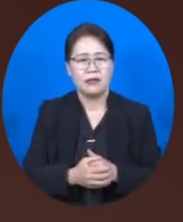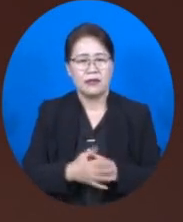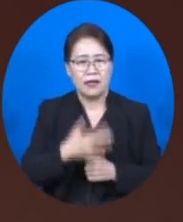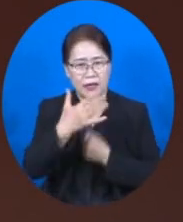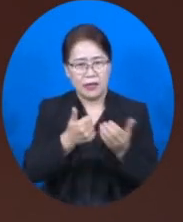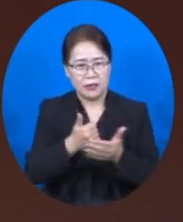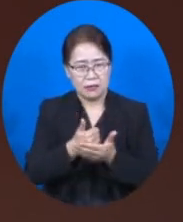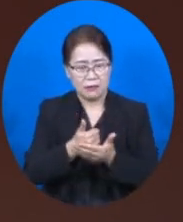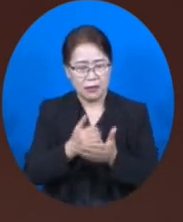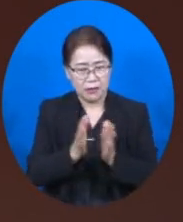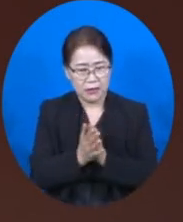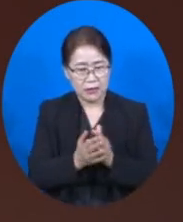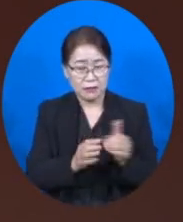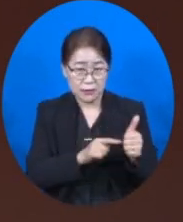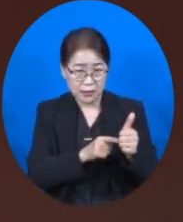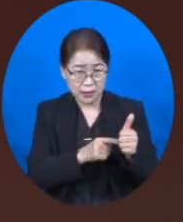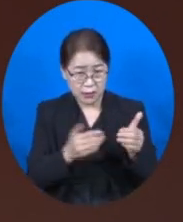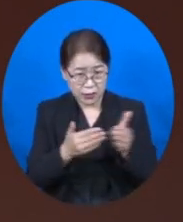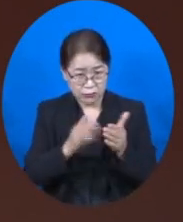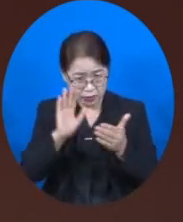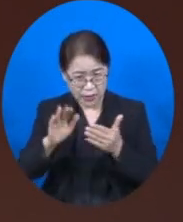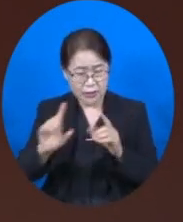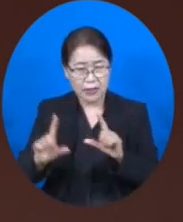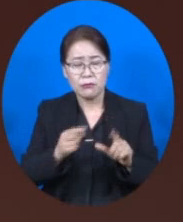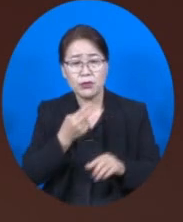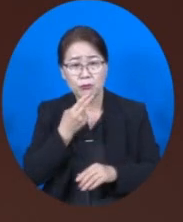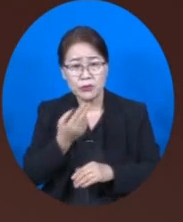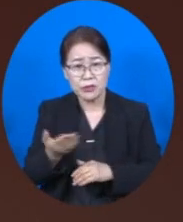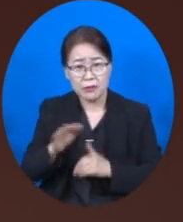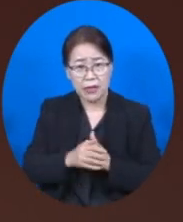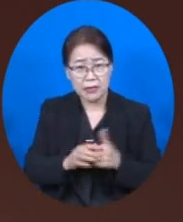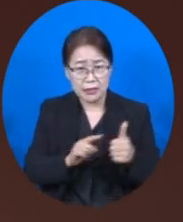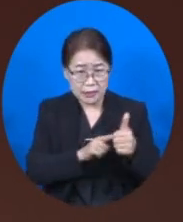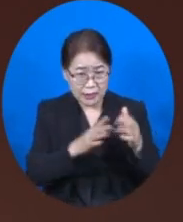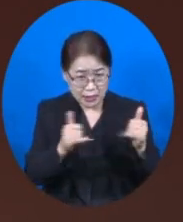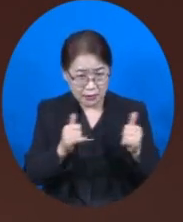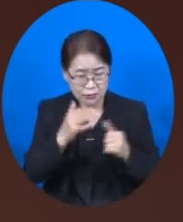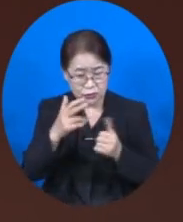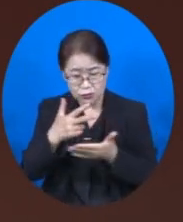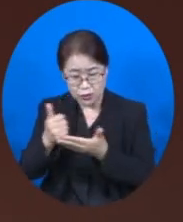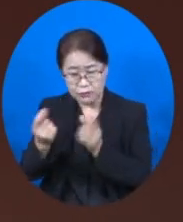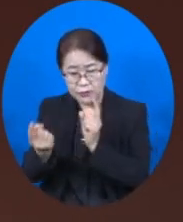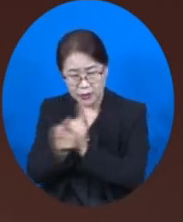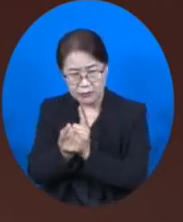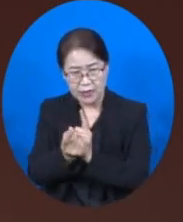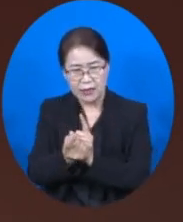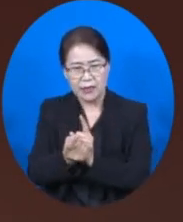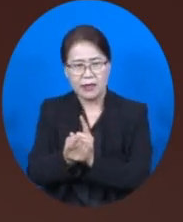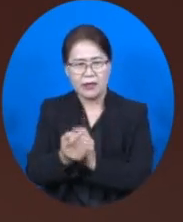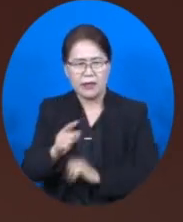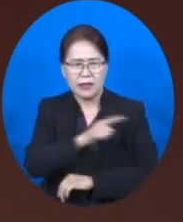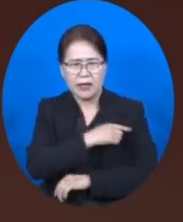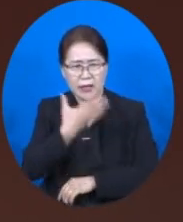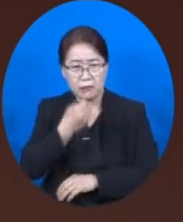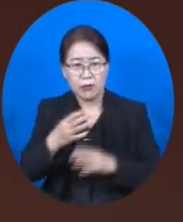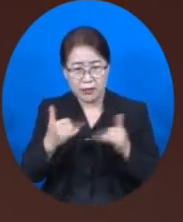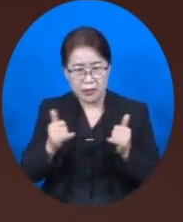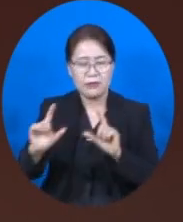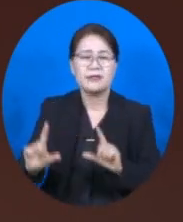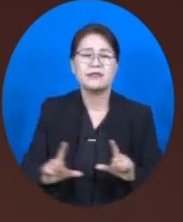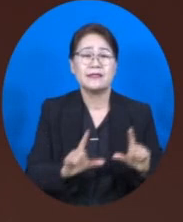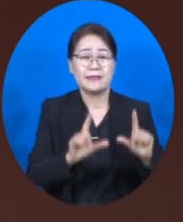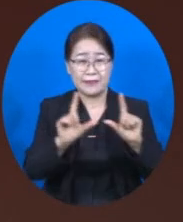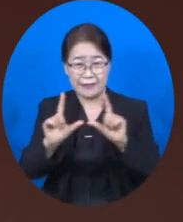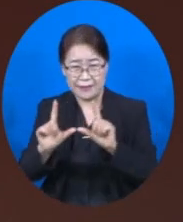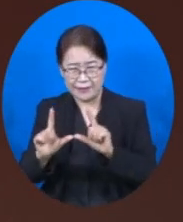이후에 삭개오의 인생에 대해서 언급하고 있지 않지만 삭개오는 주님 때문에 가장 행복한 자로 살았을 것